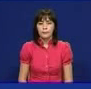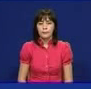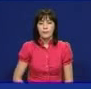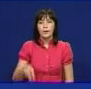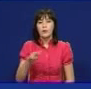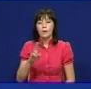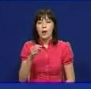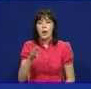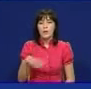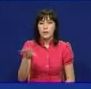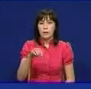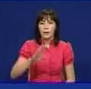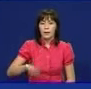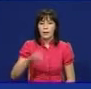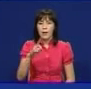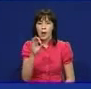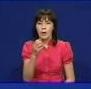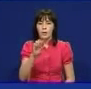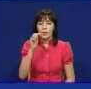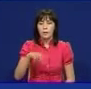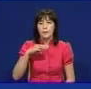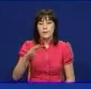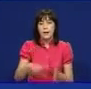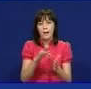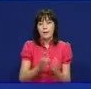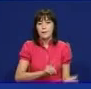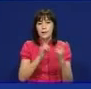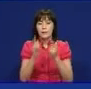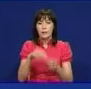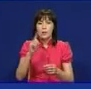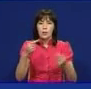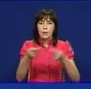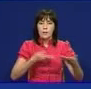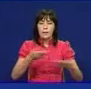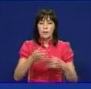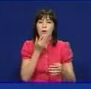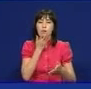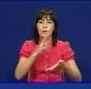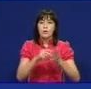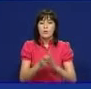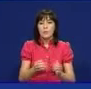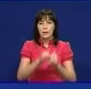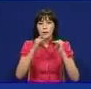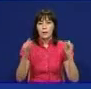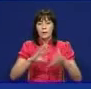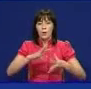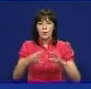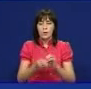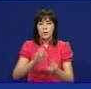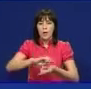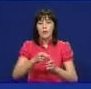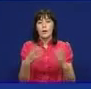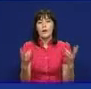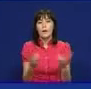Төлебек Қазығұрт аудандарынан кейін Әли Әбдікәрімұлы Түркістан қаласына ат басын бұрды. 100 қадамнан тұратын ұлт жоспарын жүзеге асыру ортақ іске айналуы